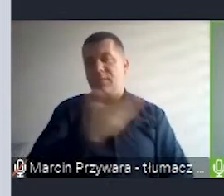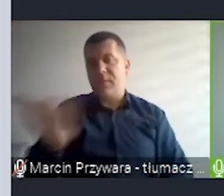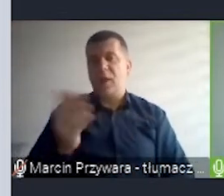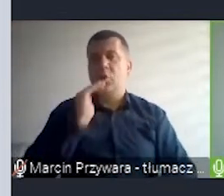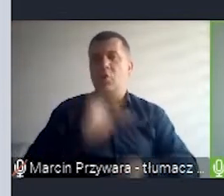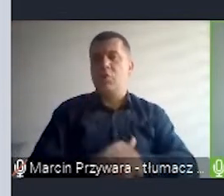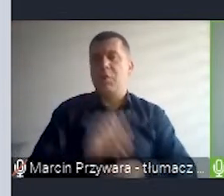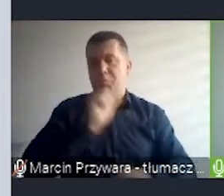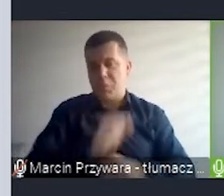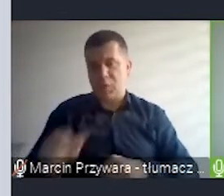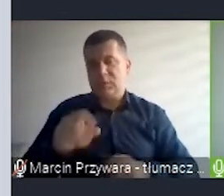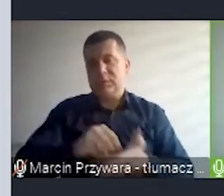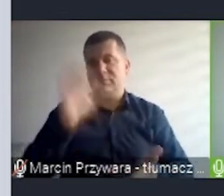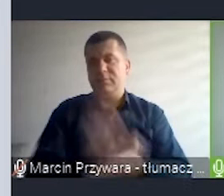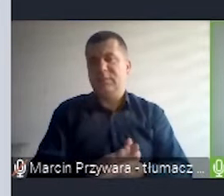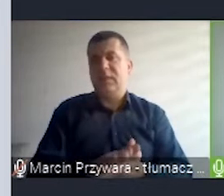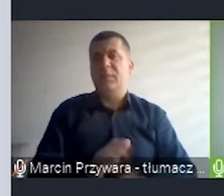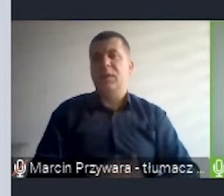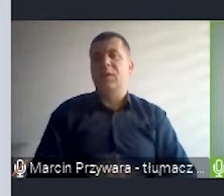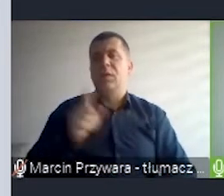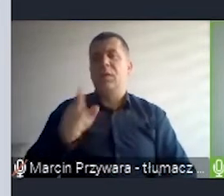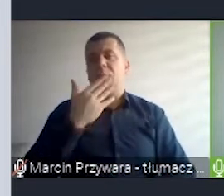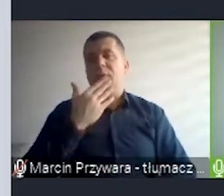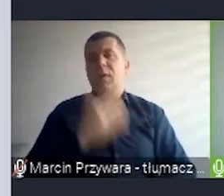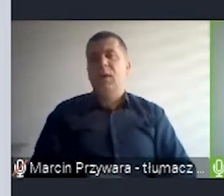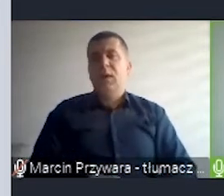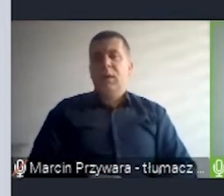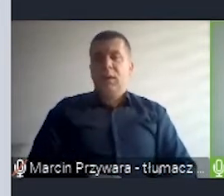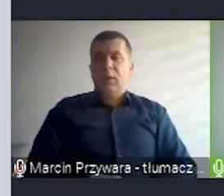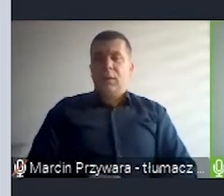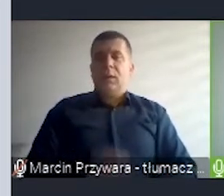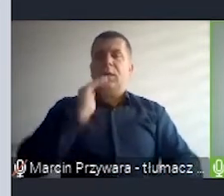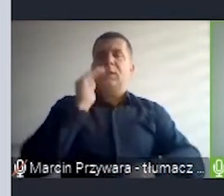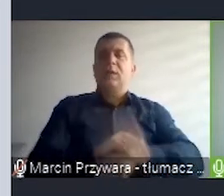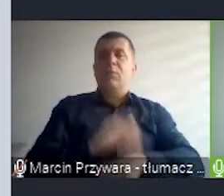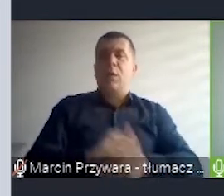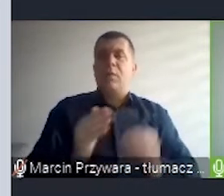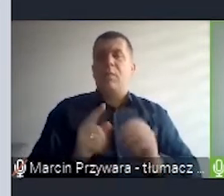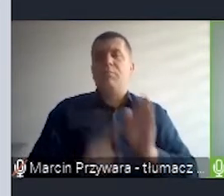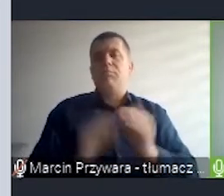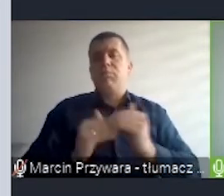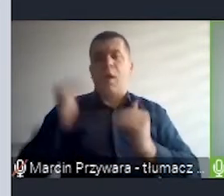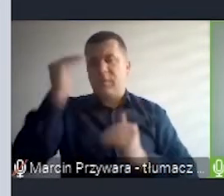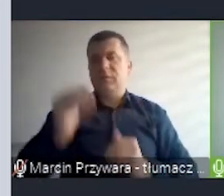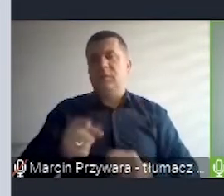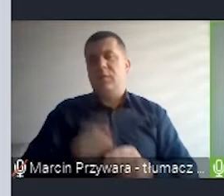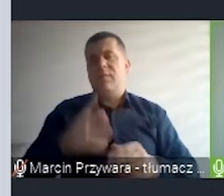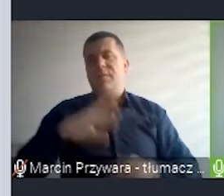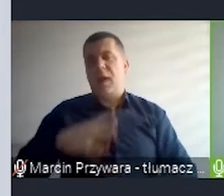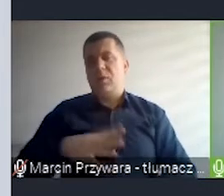umowach mogą się znaleźć zapisy, które mówią o tym, że zamówienia powyżej określonej wartości,